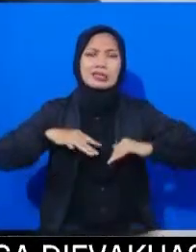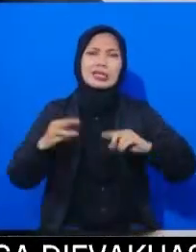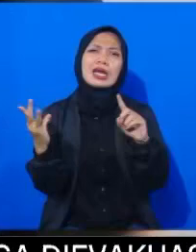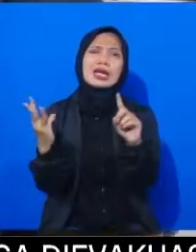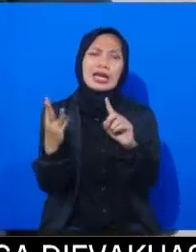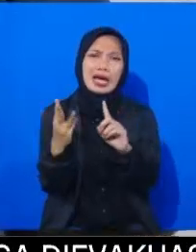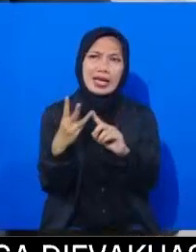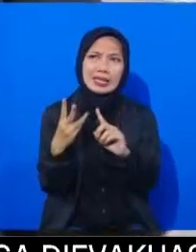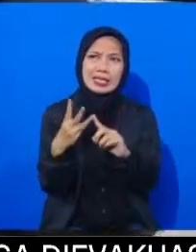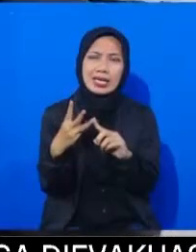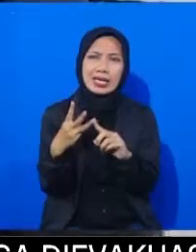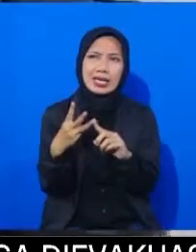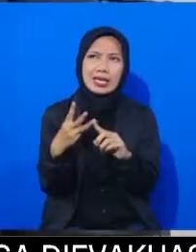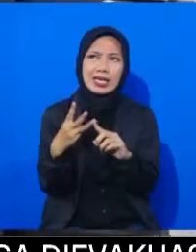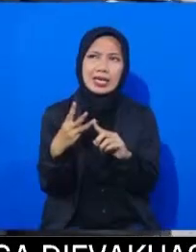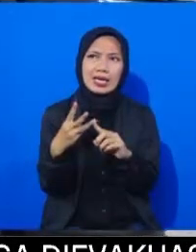memang